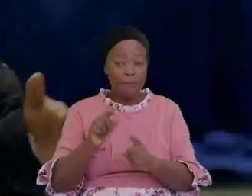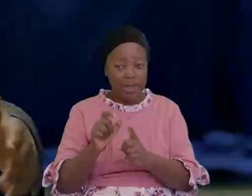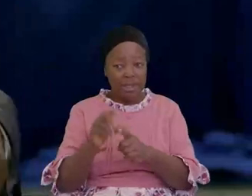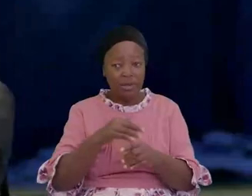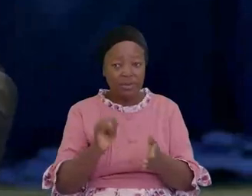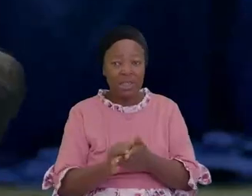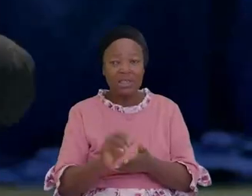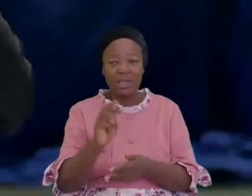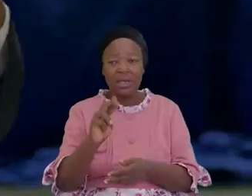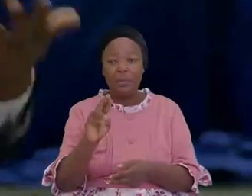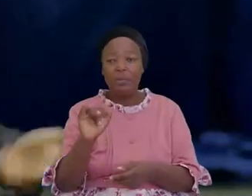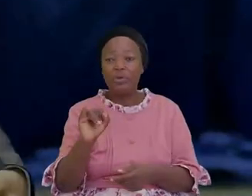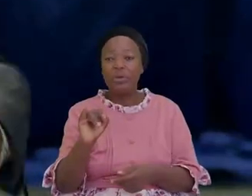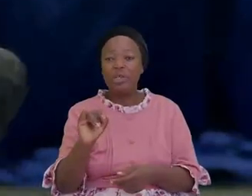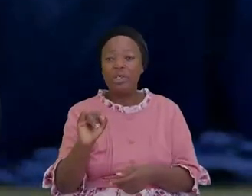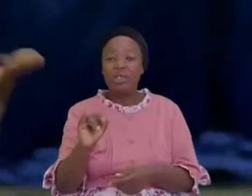Serolo,